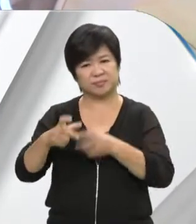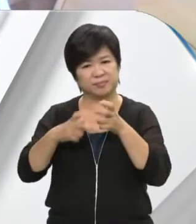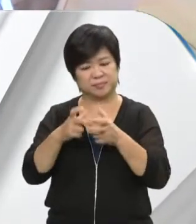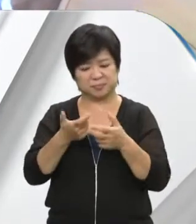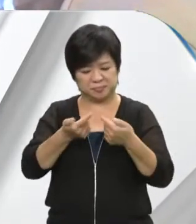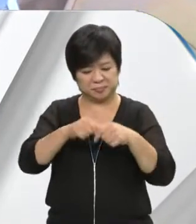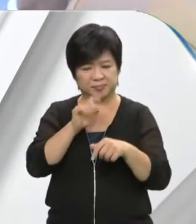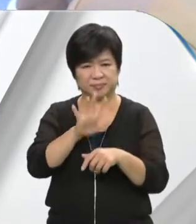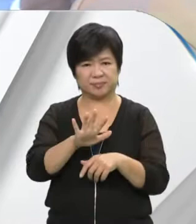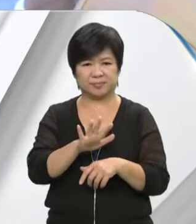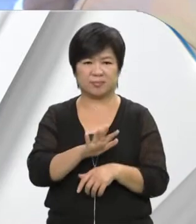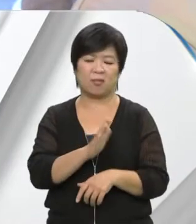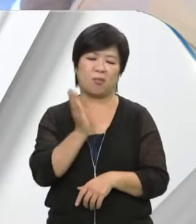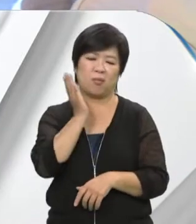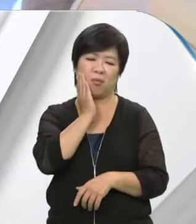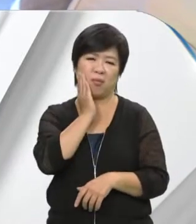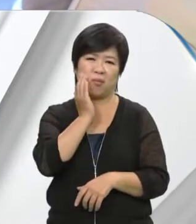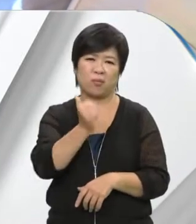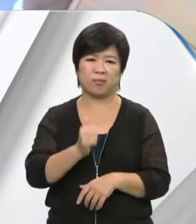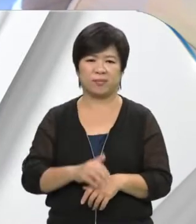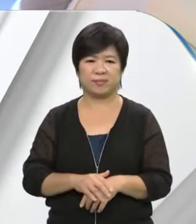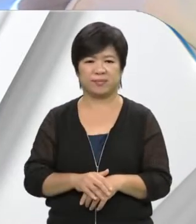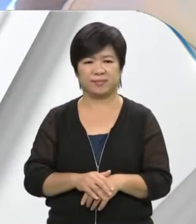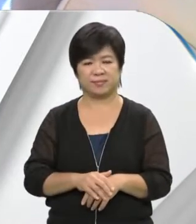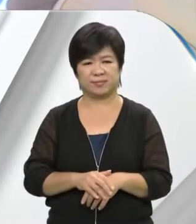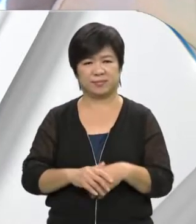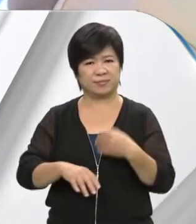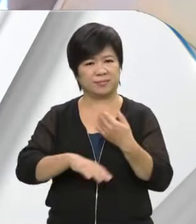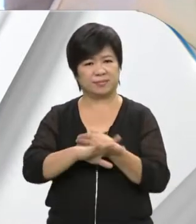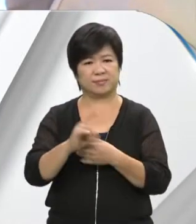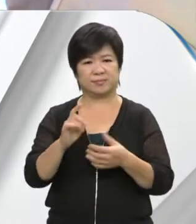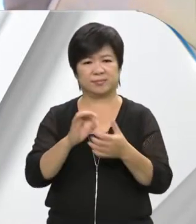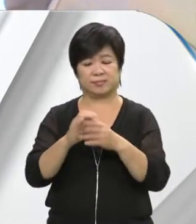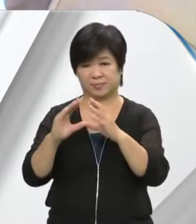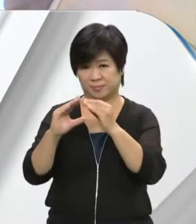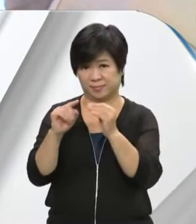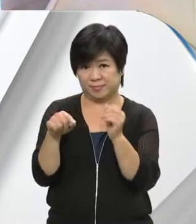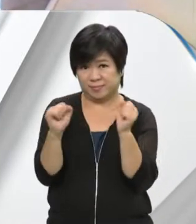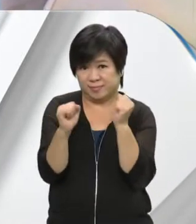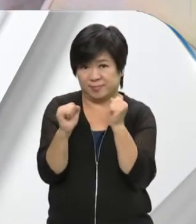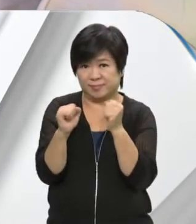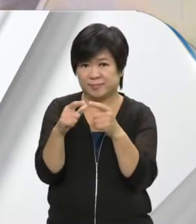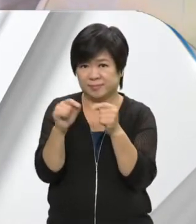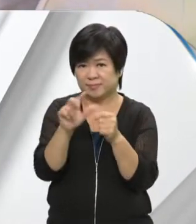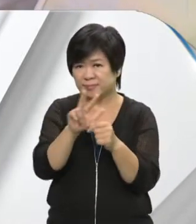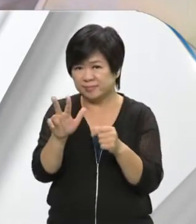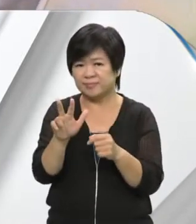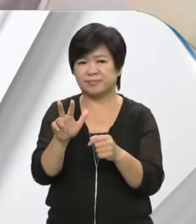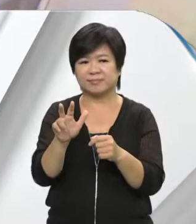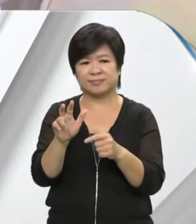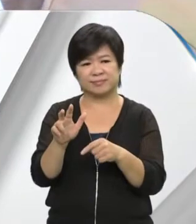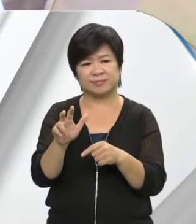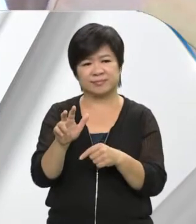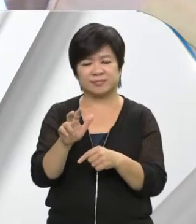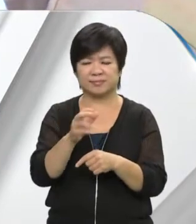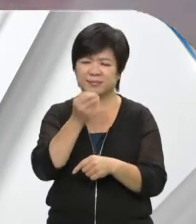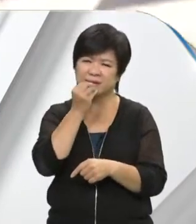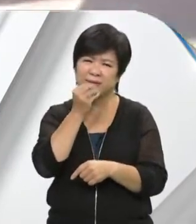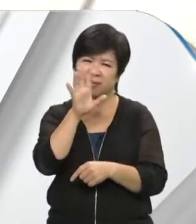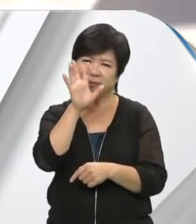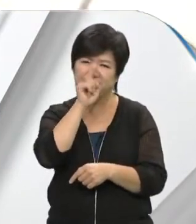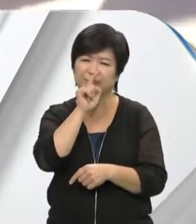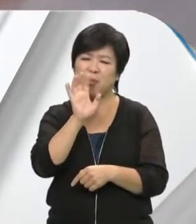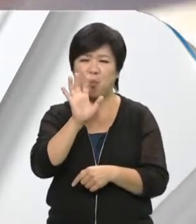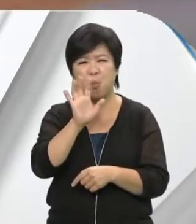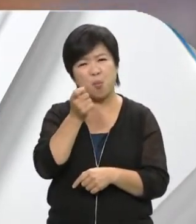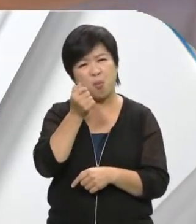感觉是当满足嘅。介南回则吼，介反下浪比较偏日式哦，食起是啊，还几怪啲嘅。